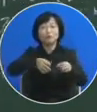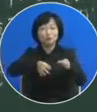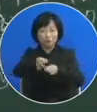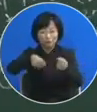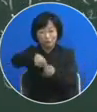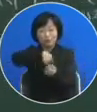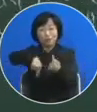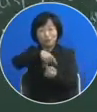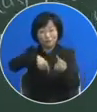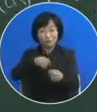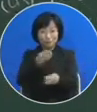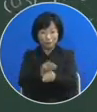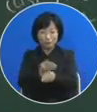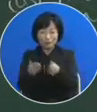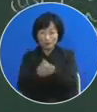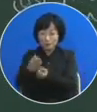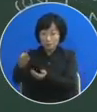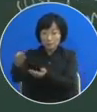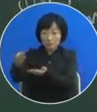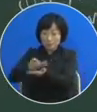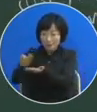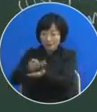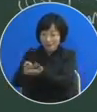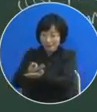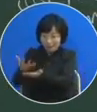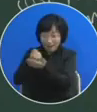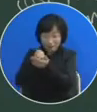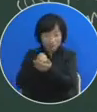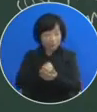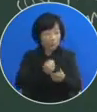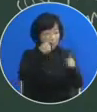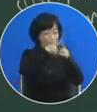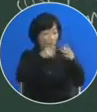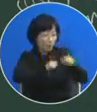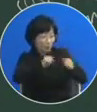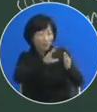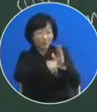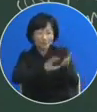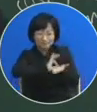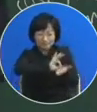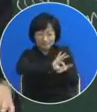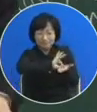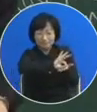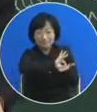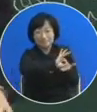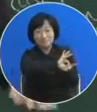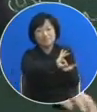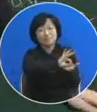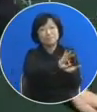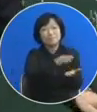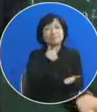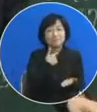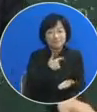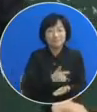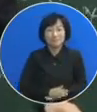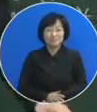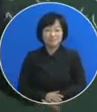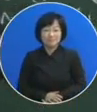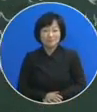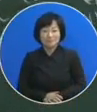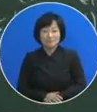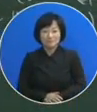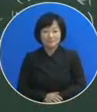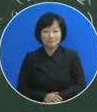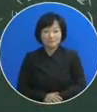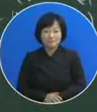전이 오면 다 갖고 왔어요. 교회 일하는데 많이 쓰는 거요. And they ran a pool hall and they would bring in all the income and use a lot of it for the church.